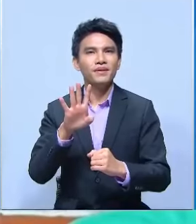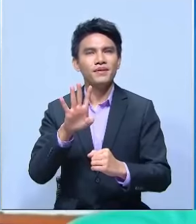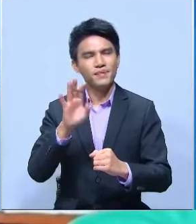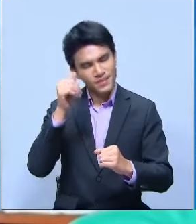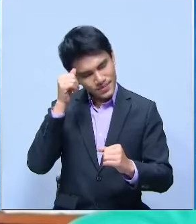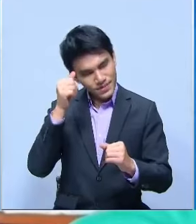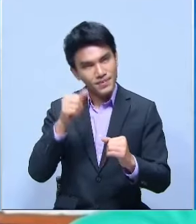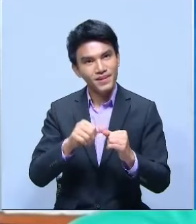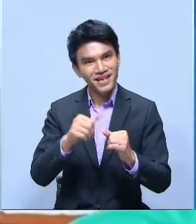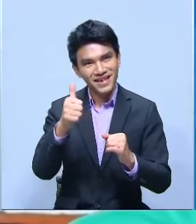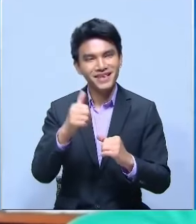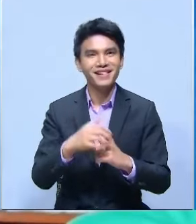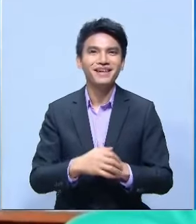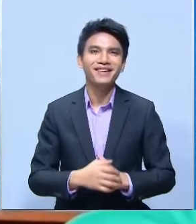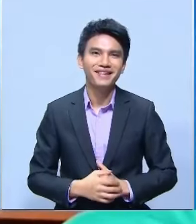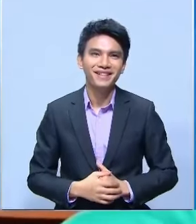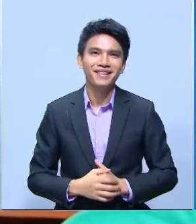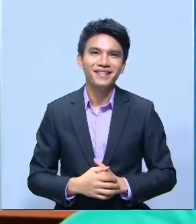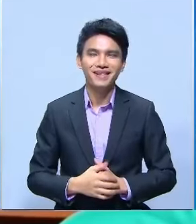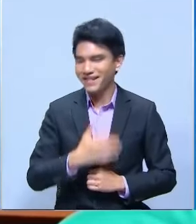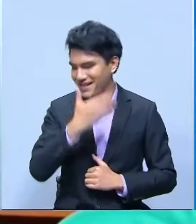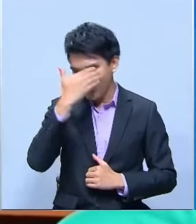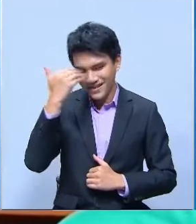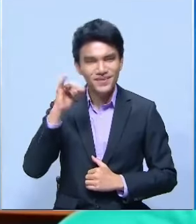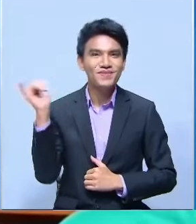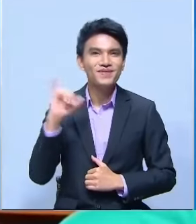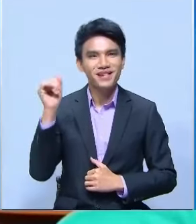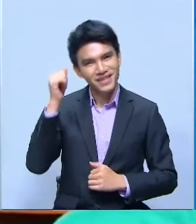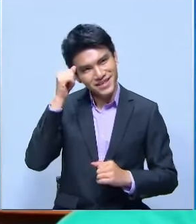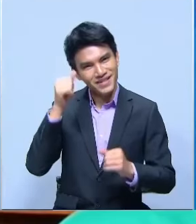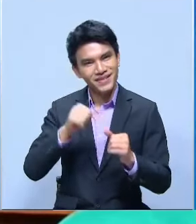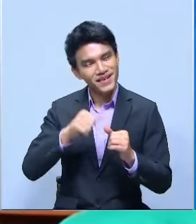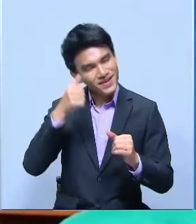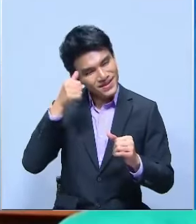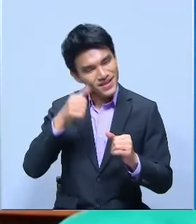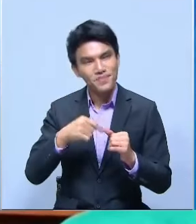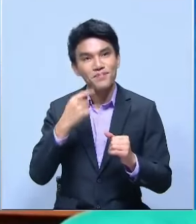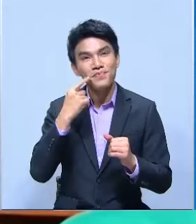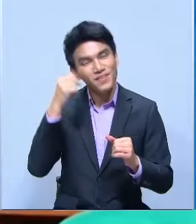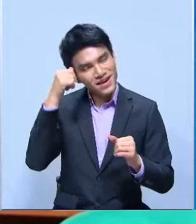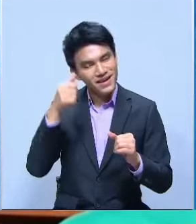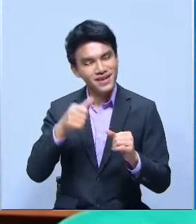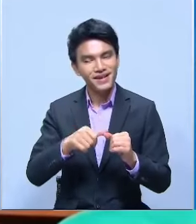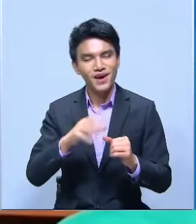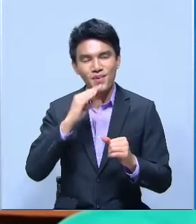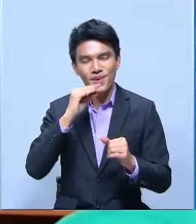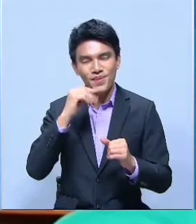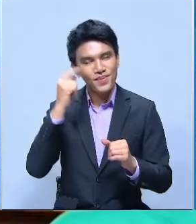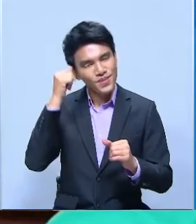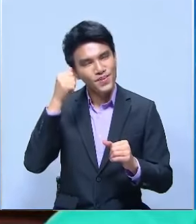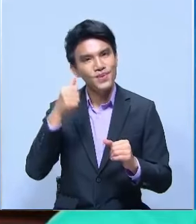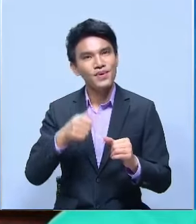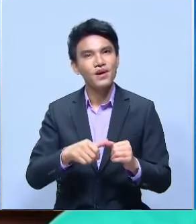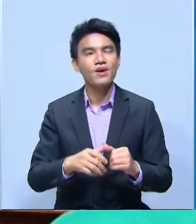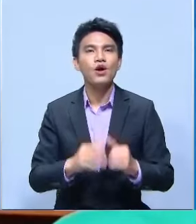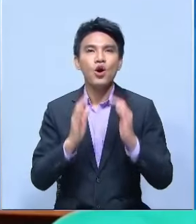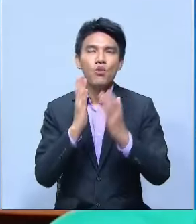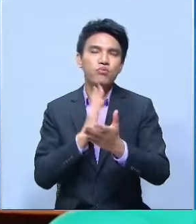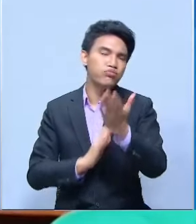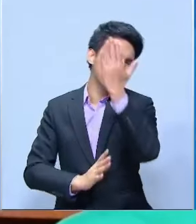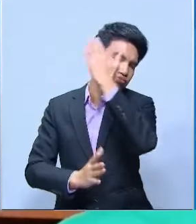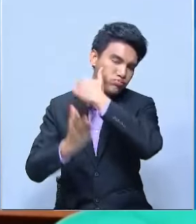จำได้อยู ่ ไม่ได้ลืมได้ลืมมันคงติดปากใช่ไหม ครับ นี่แหละคนโบราณเนี่ยแม้แต่คน